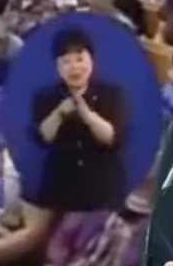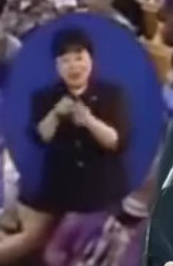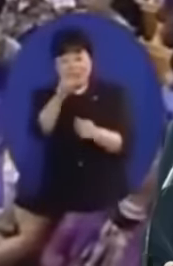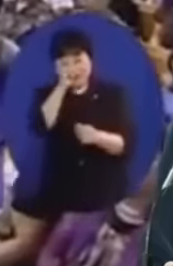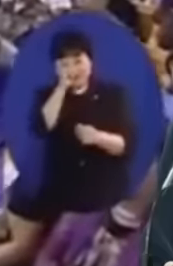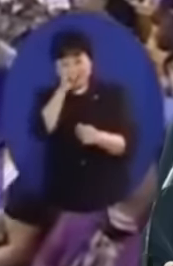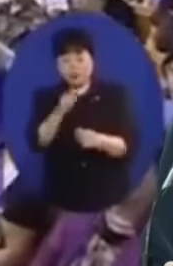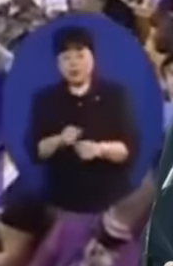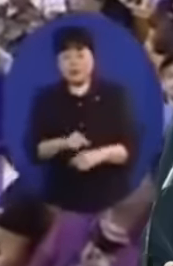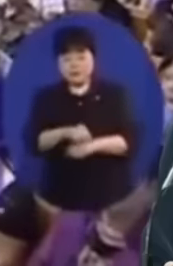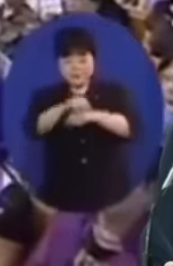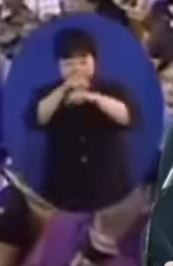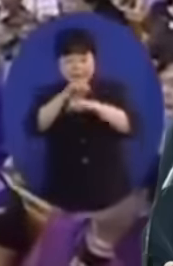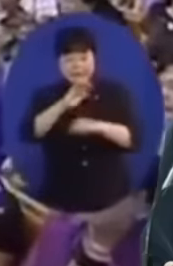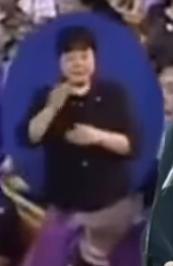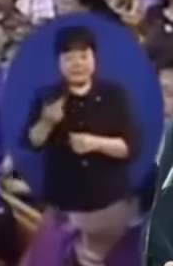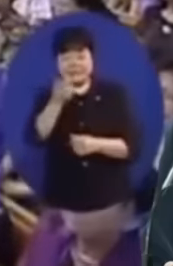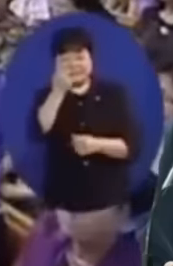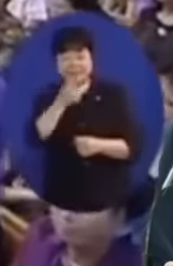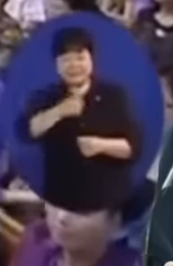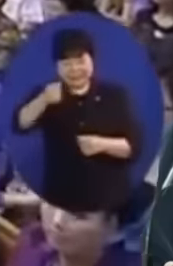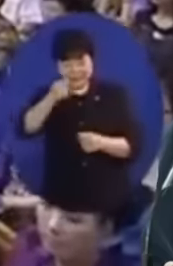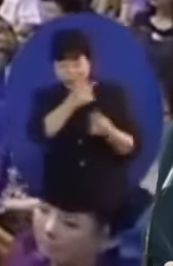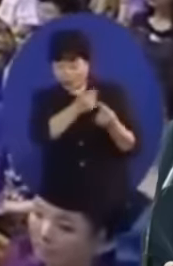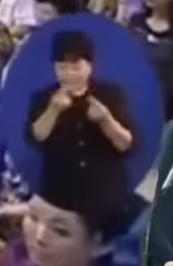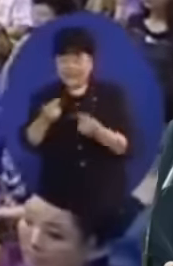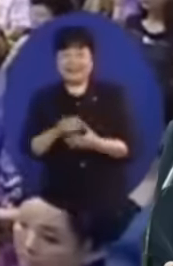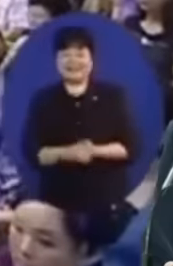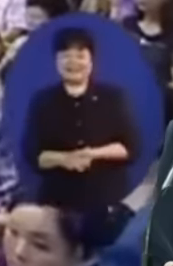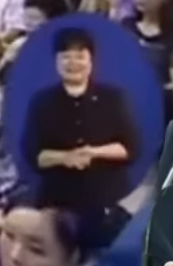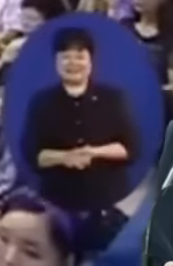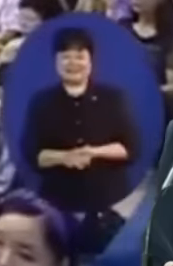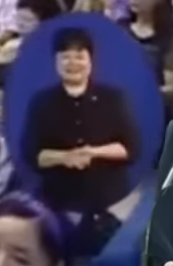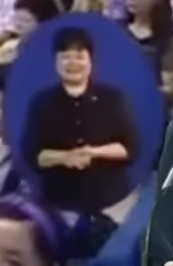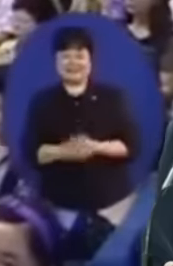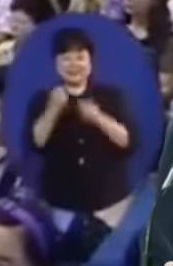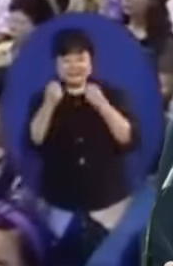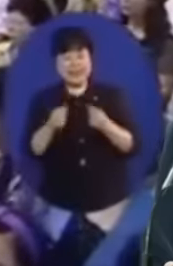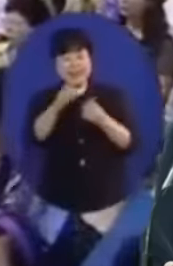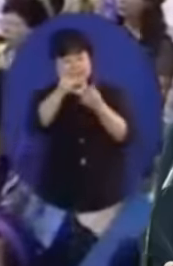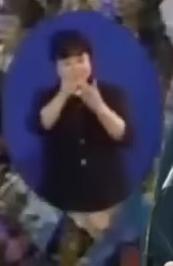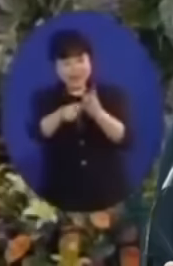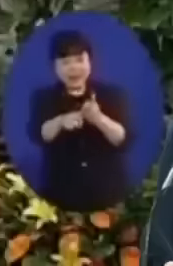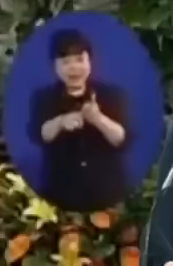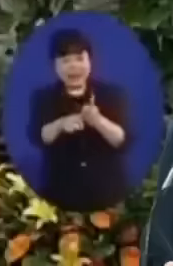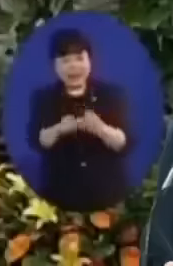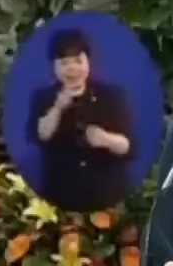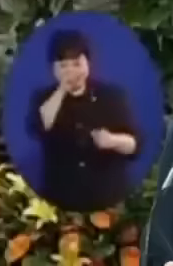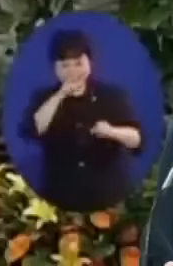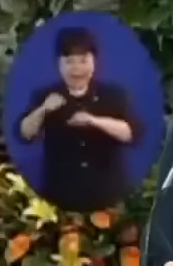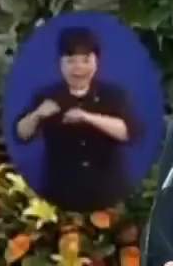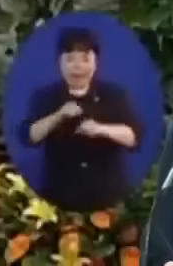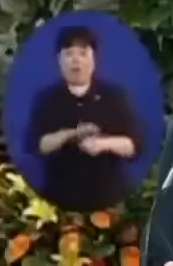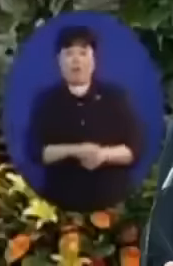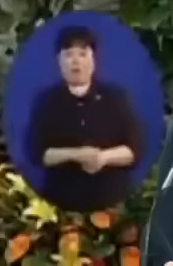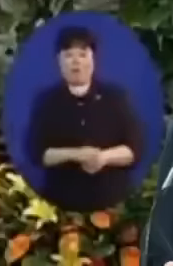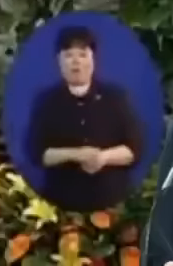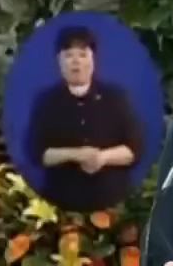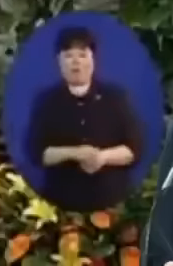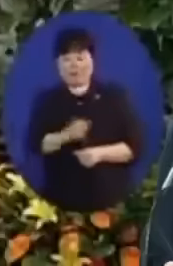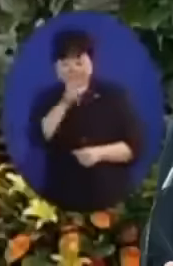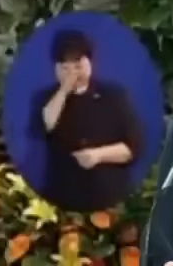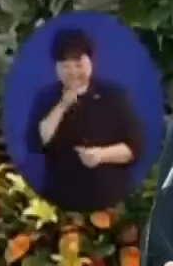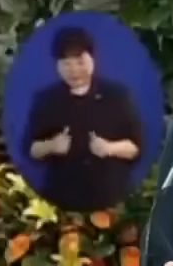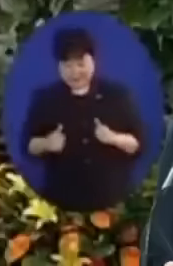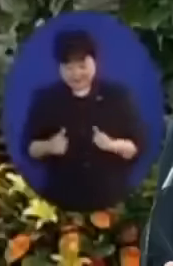좋은 틀을 쌓아 참된 생명을 취하는 것이라. 이 땅에 사는 동안에 선을 행하고 착한